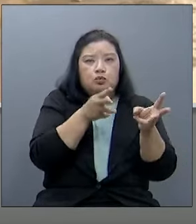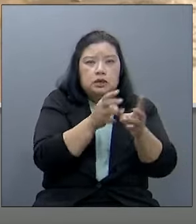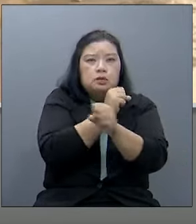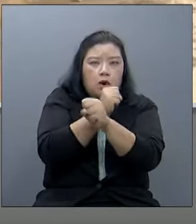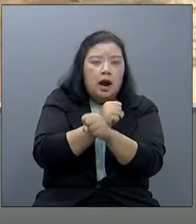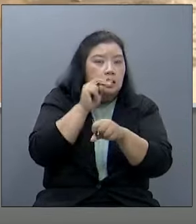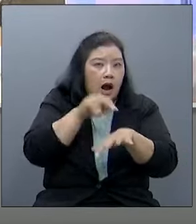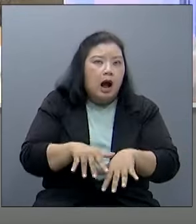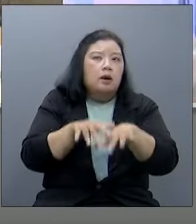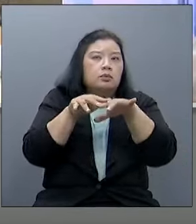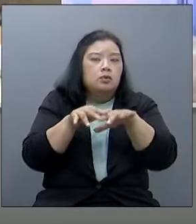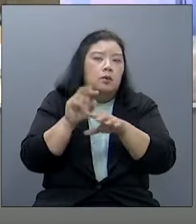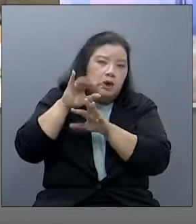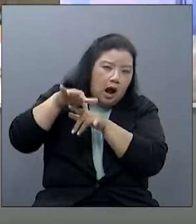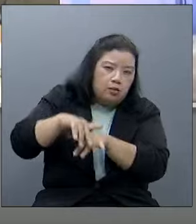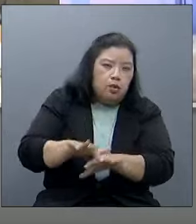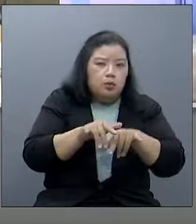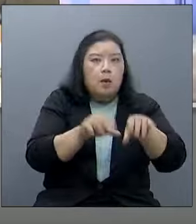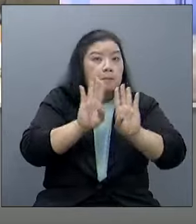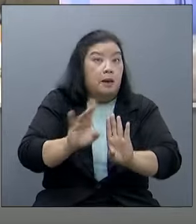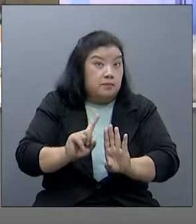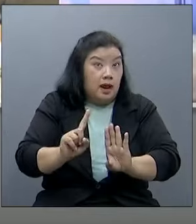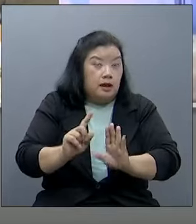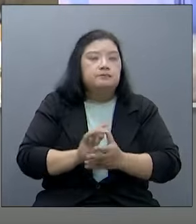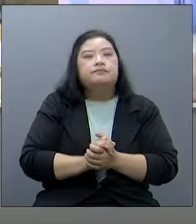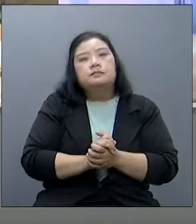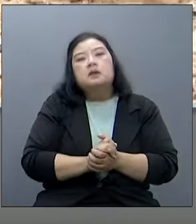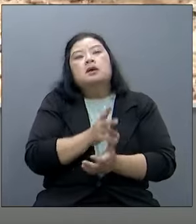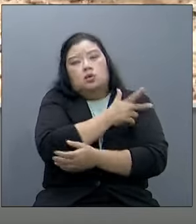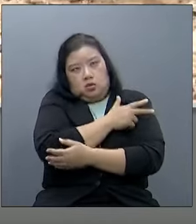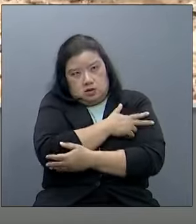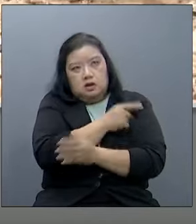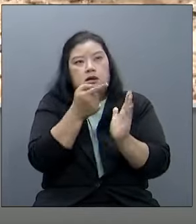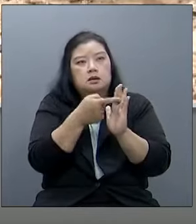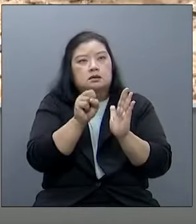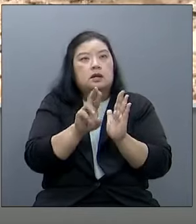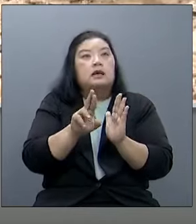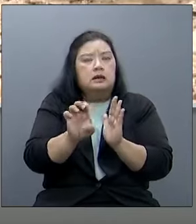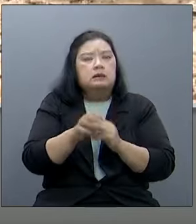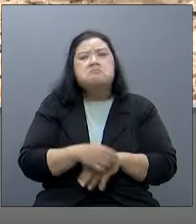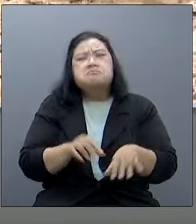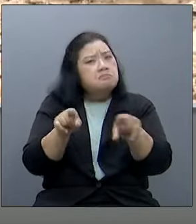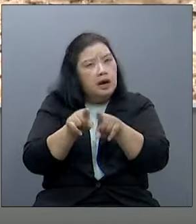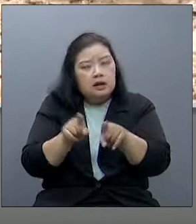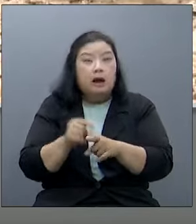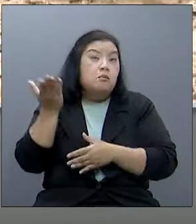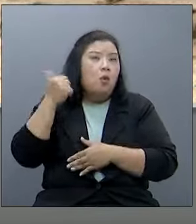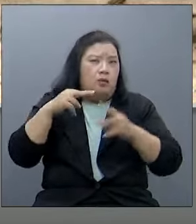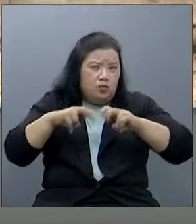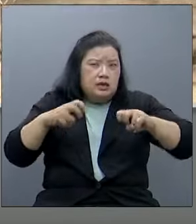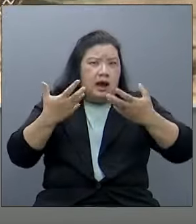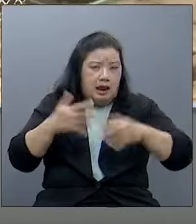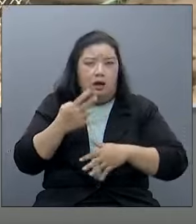กับพื้นที่ลน้ายโเขนออย่างไรกัแ่อาจาร์เุ รีชีวาสิ่ที่เกิดขึ้ไม่ได้เหือไปจากงานวิจัของอาจาร์ที่เคยทำมาก่อนว่